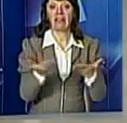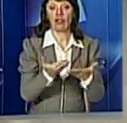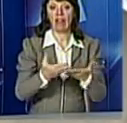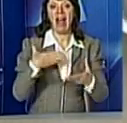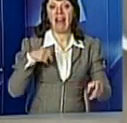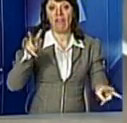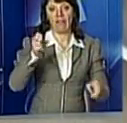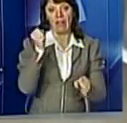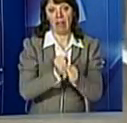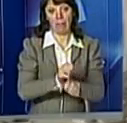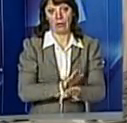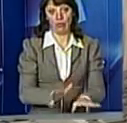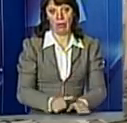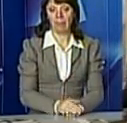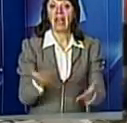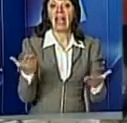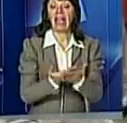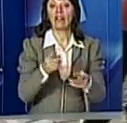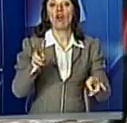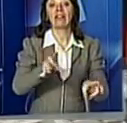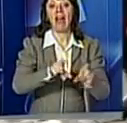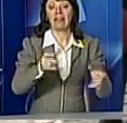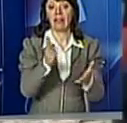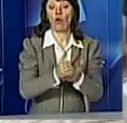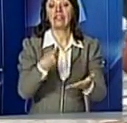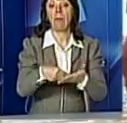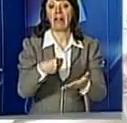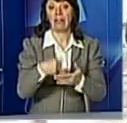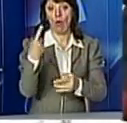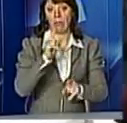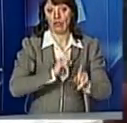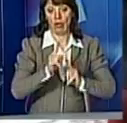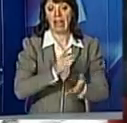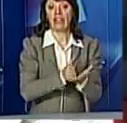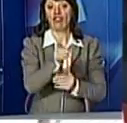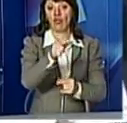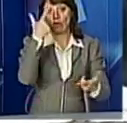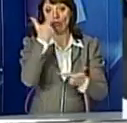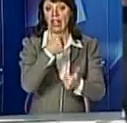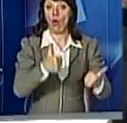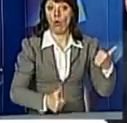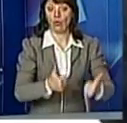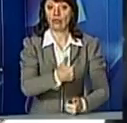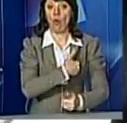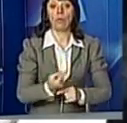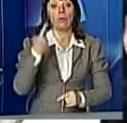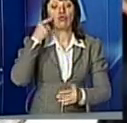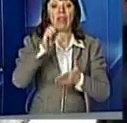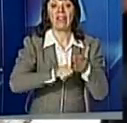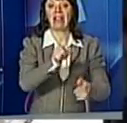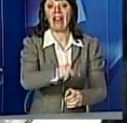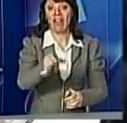Львів не працює кінотеатр знаходиться на балансі обласної ради чиновники оголосили конкурс і хочуть почути від